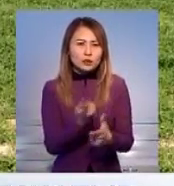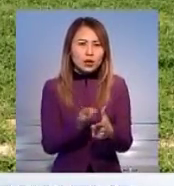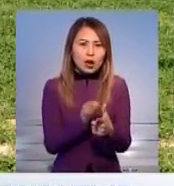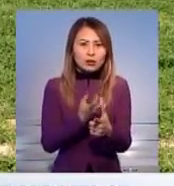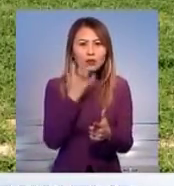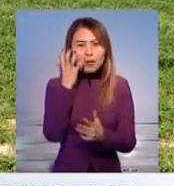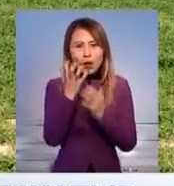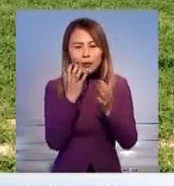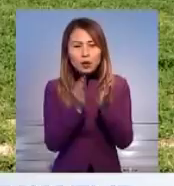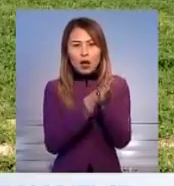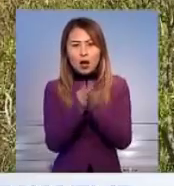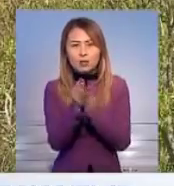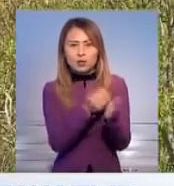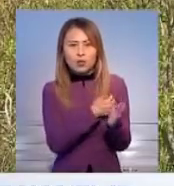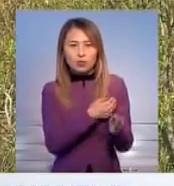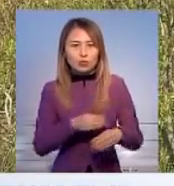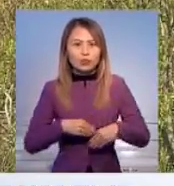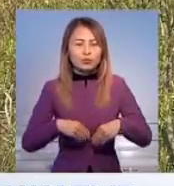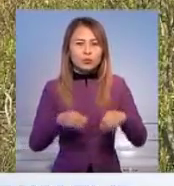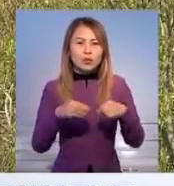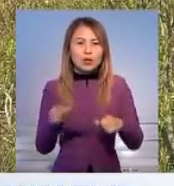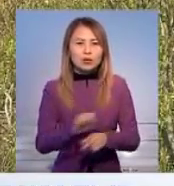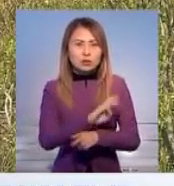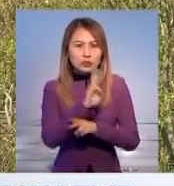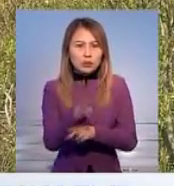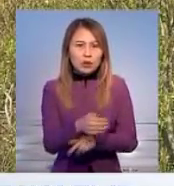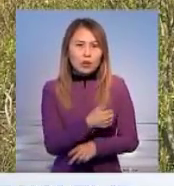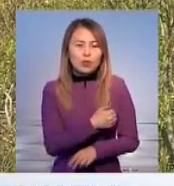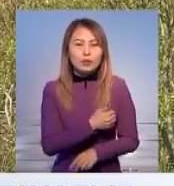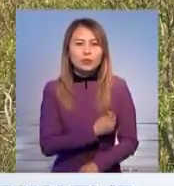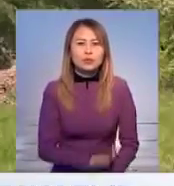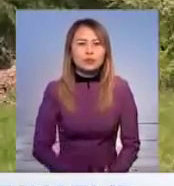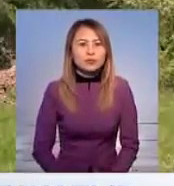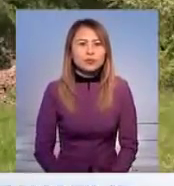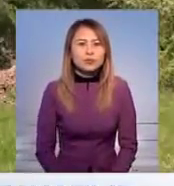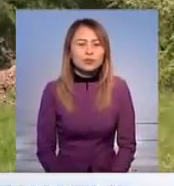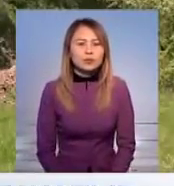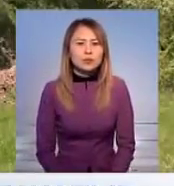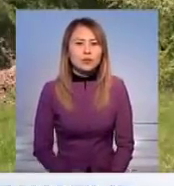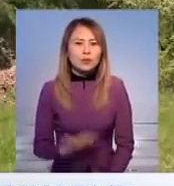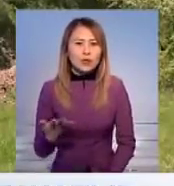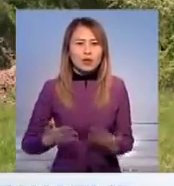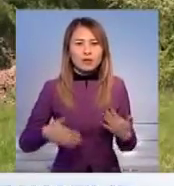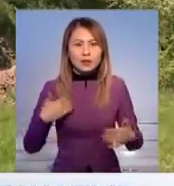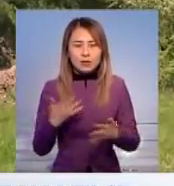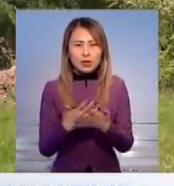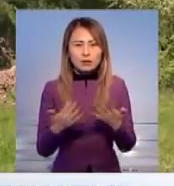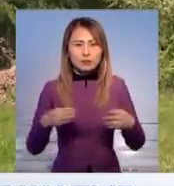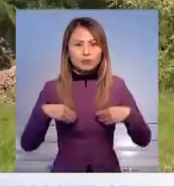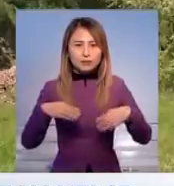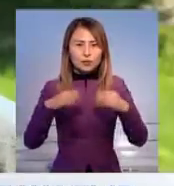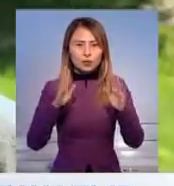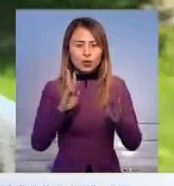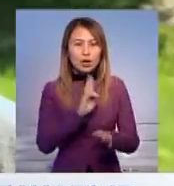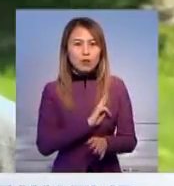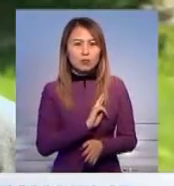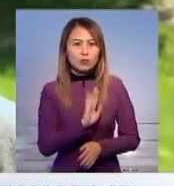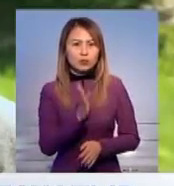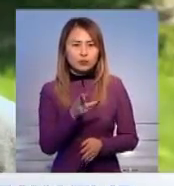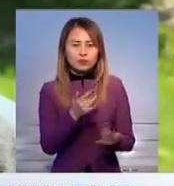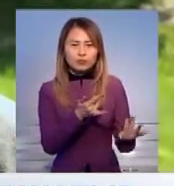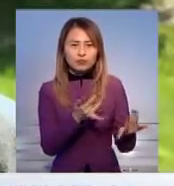қызанақ, қияр егіп жерлестерін отандық көкөніспен қамтымақ. Мына көкөніс егсек, жастар жұмыспен қамтылар еді.